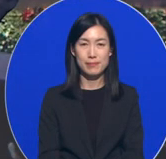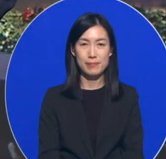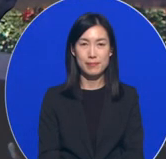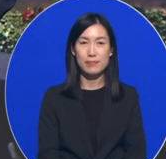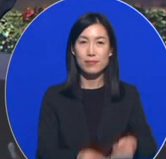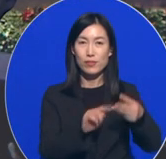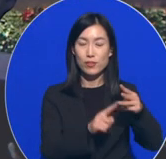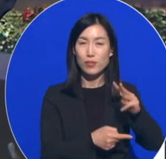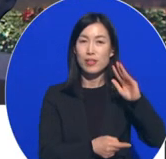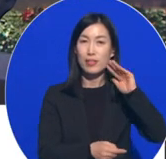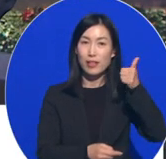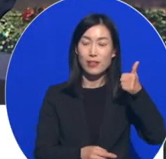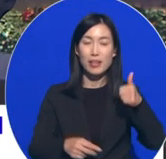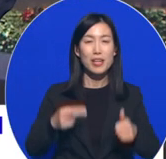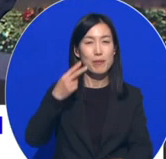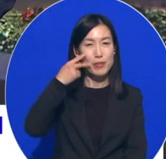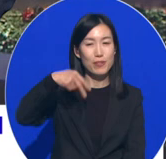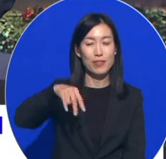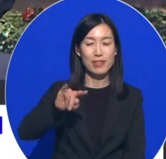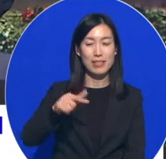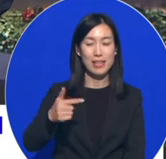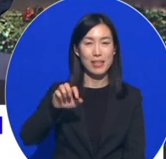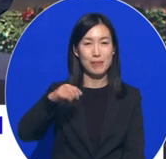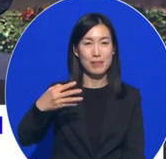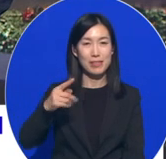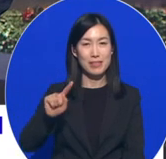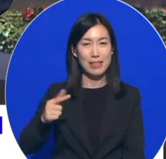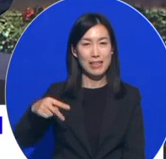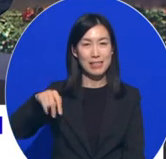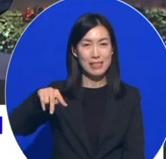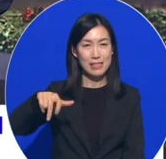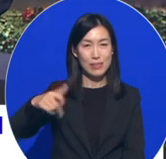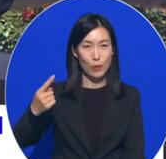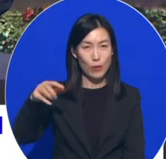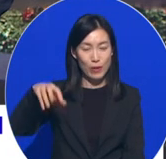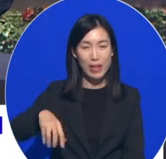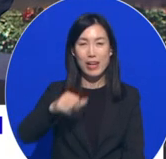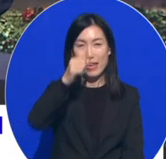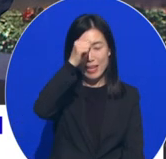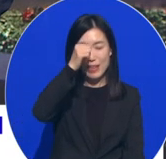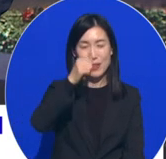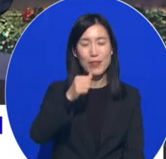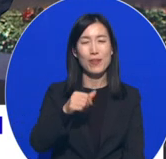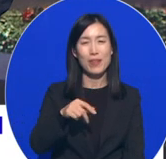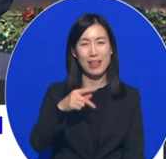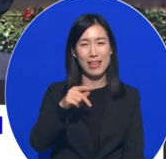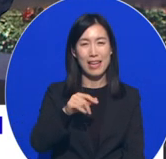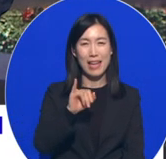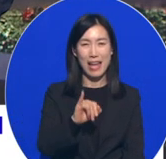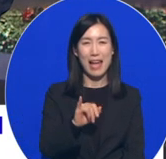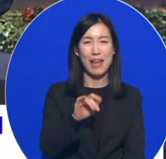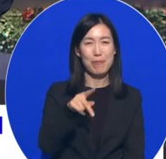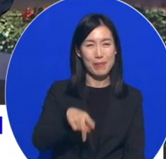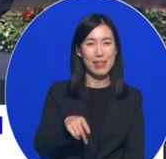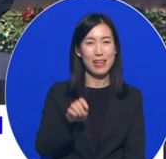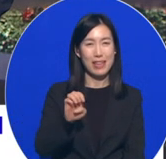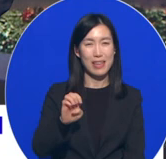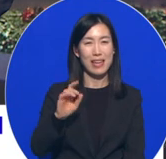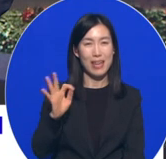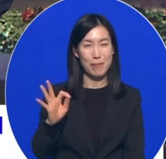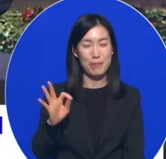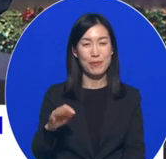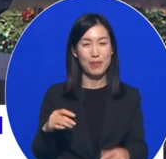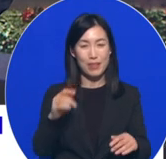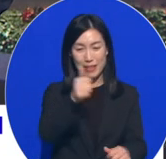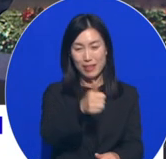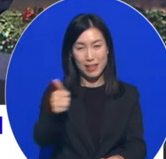윤성열 대통령은 샌프란시스코에서 열린 인도 태평양 경제 프레임워크 ipef 2차 정상회의에도